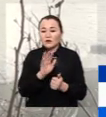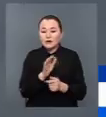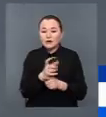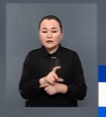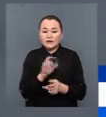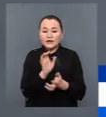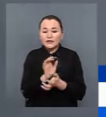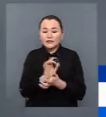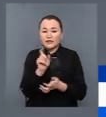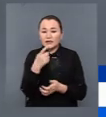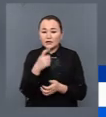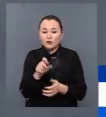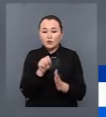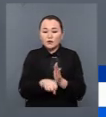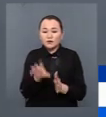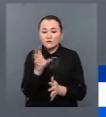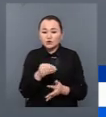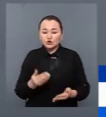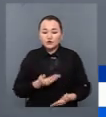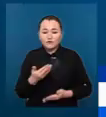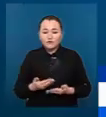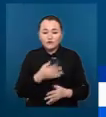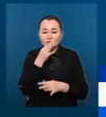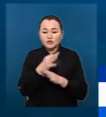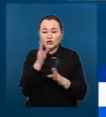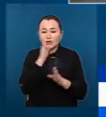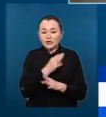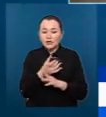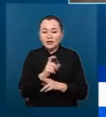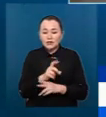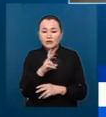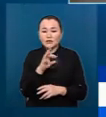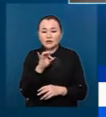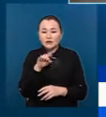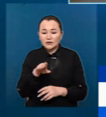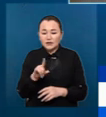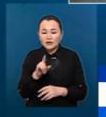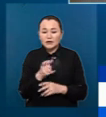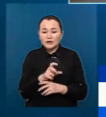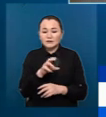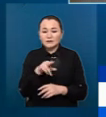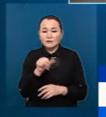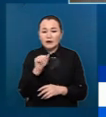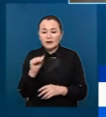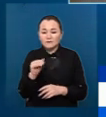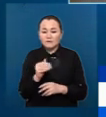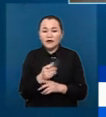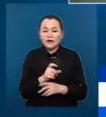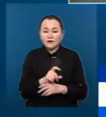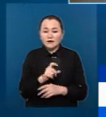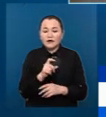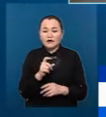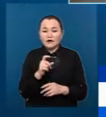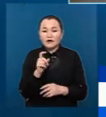загрязнители, которые убивают все живое, отмечают экологи. Это нитриты, нитраты и СПАФ. СПАФ – это